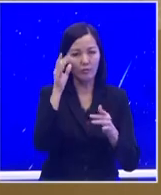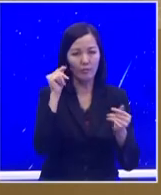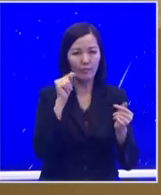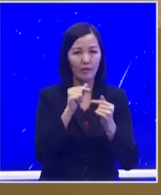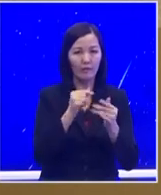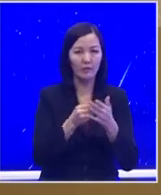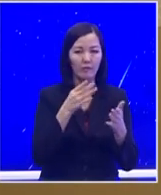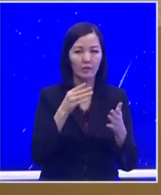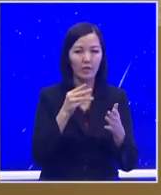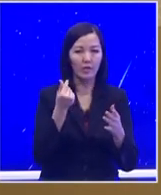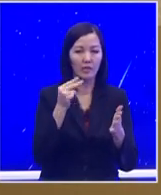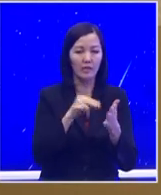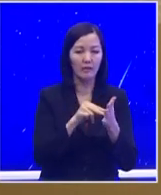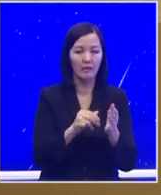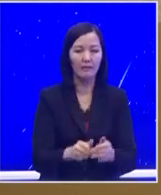с завышением цен.